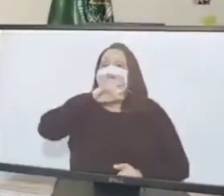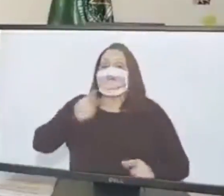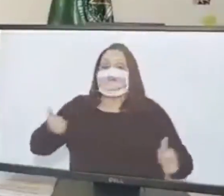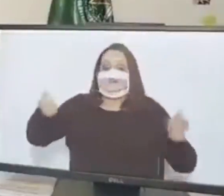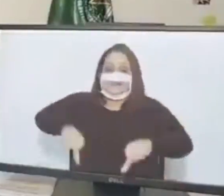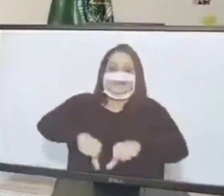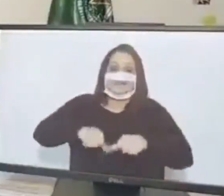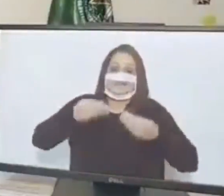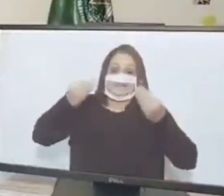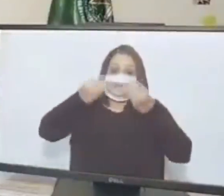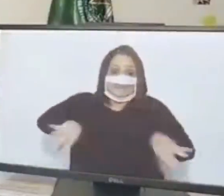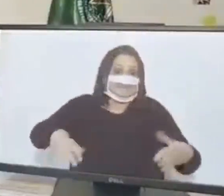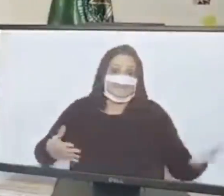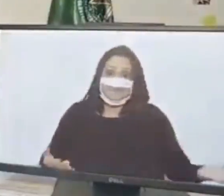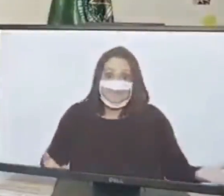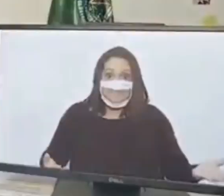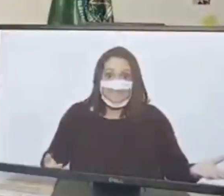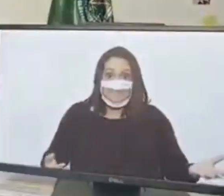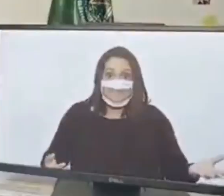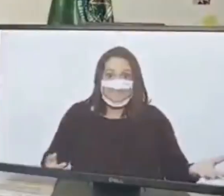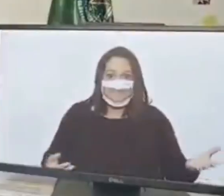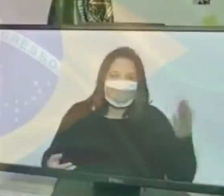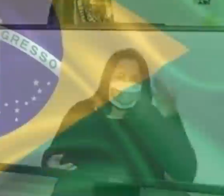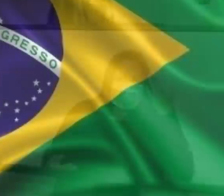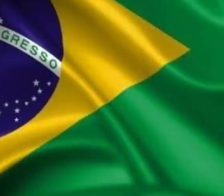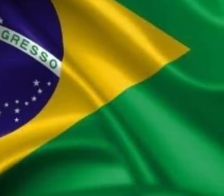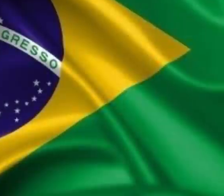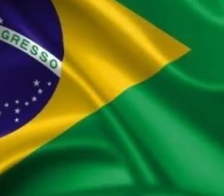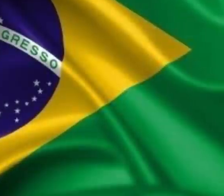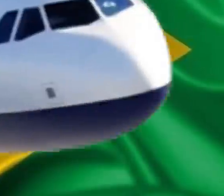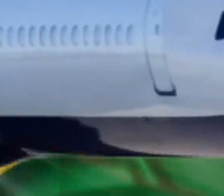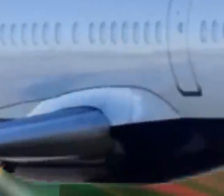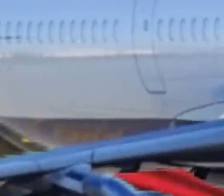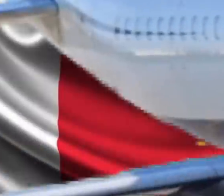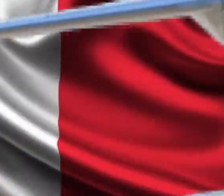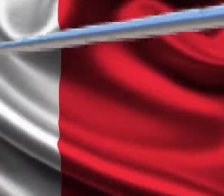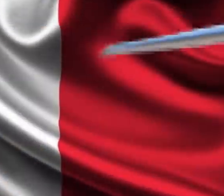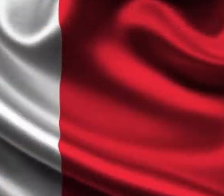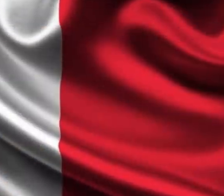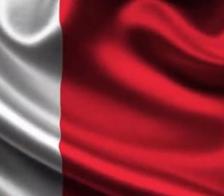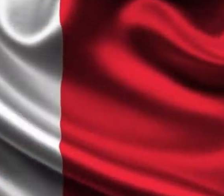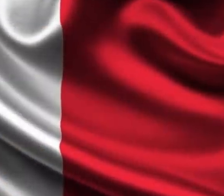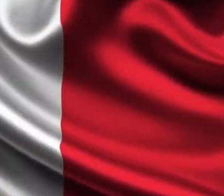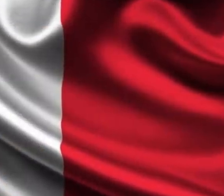que não tem comprovação eficaz. Nem que não tem, nem que tem.